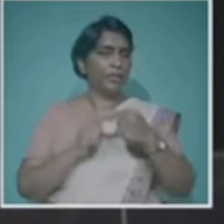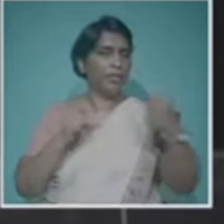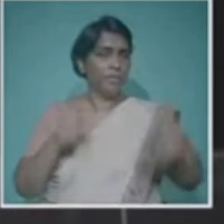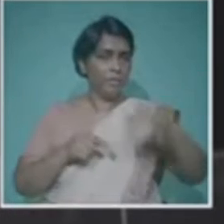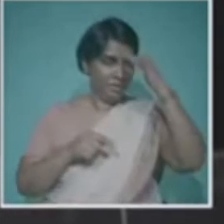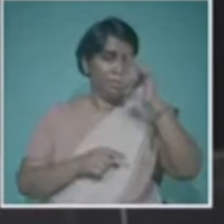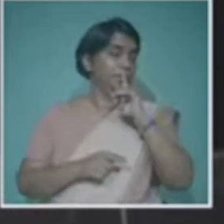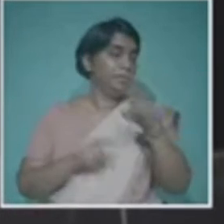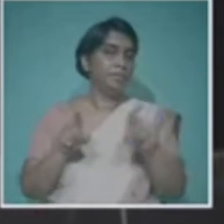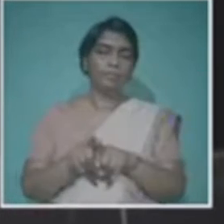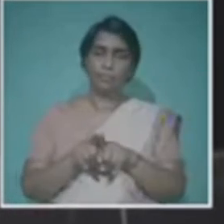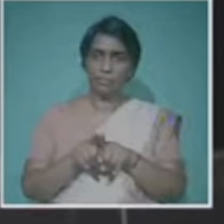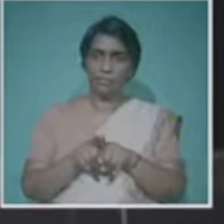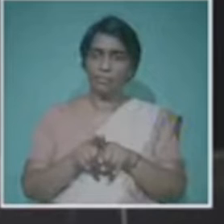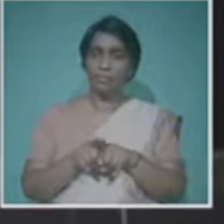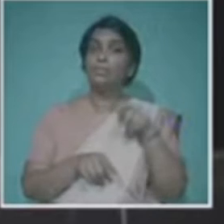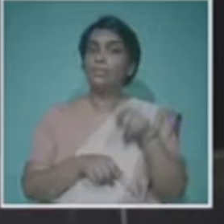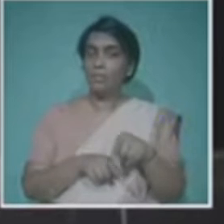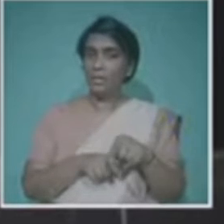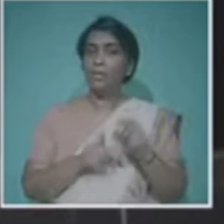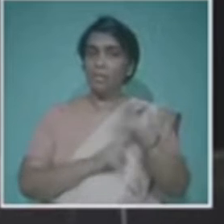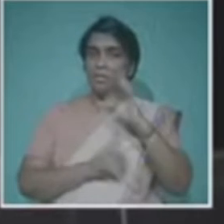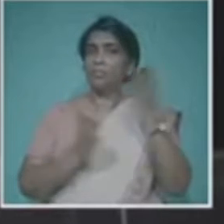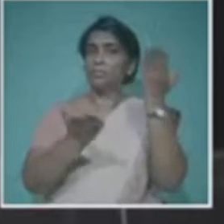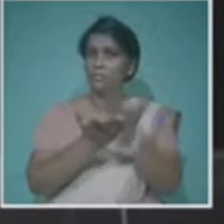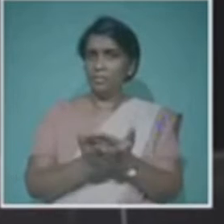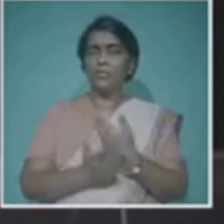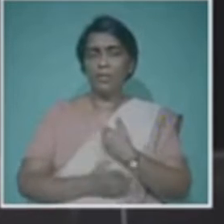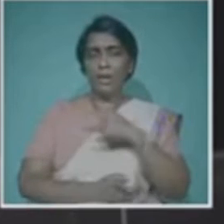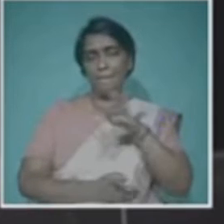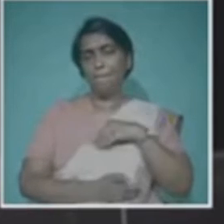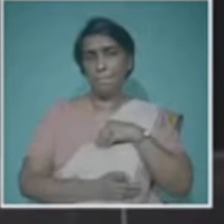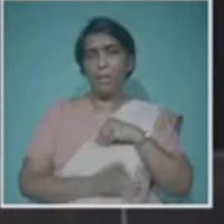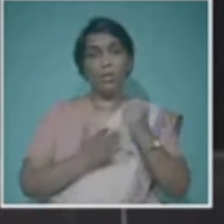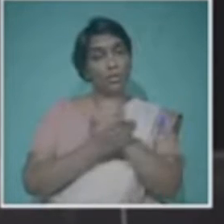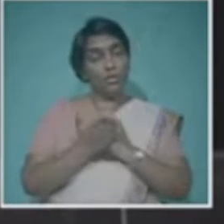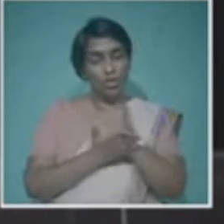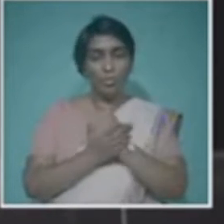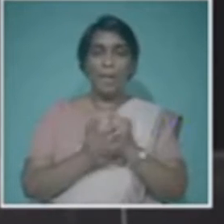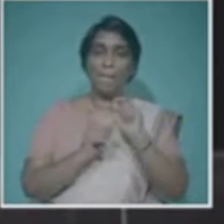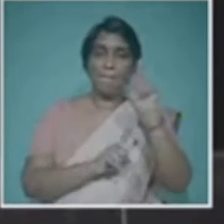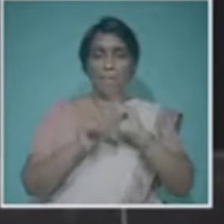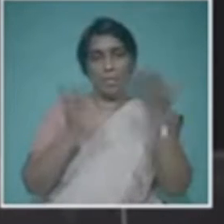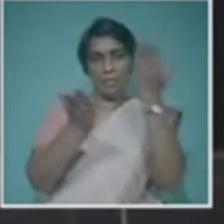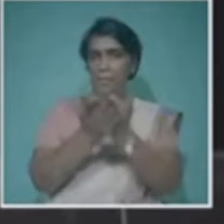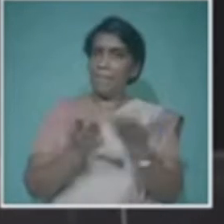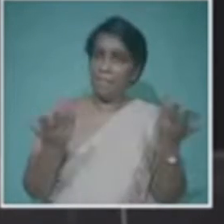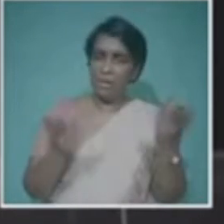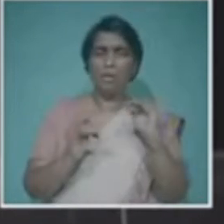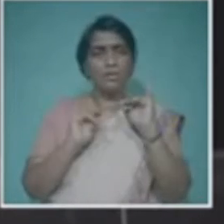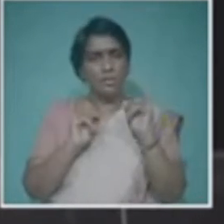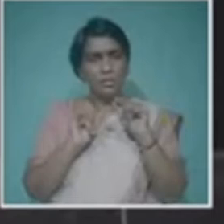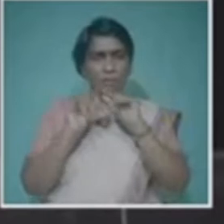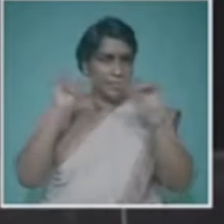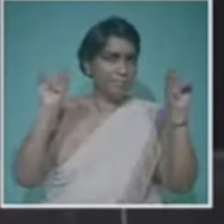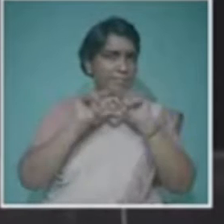නායකතුමා කියපු ආකාරයට මේක සභාගත කරන්න ඕනේ. මම එක දෙයක් පිළිගන්නවා මේකේ සියලුම දේ සභාගත කරන්න බැරි වෙයි. හරි යම් යම්